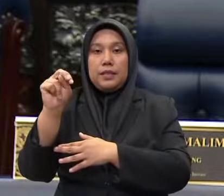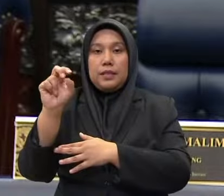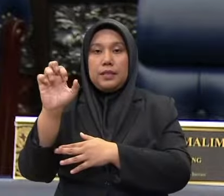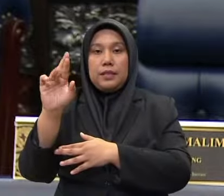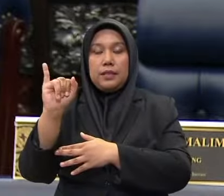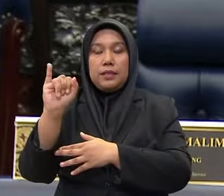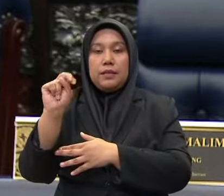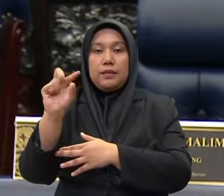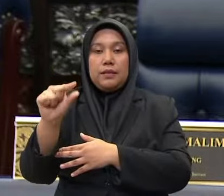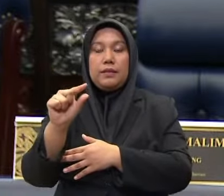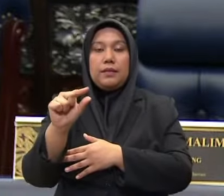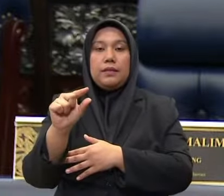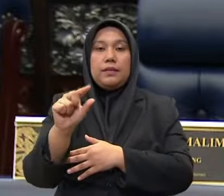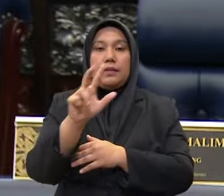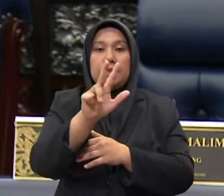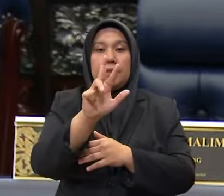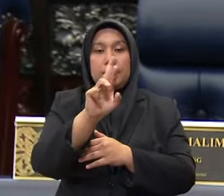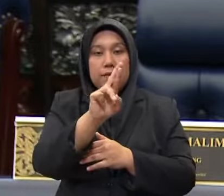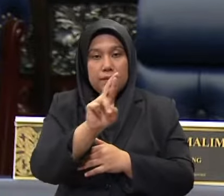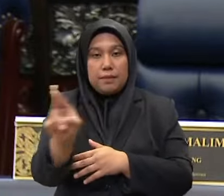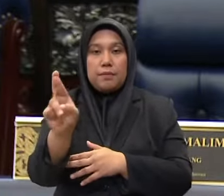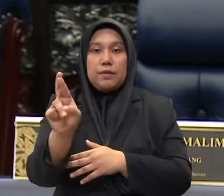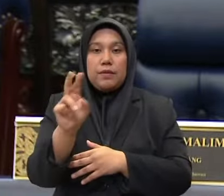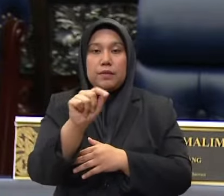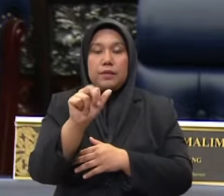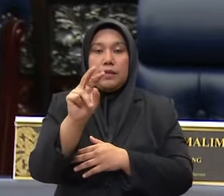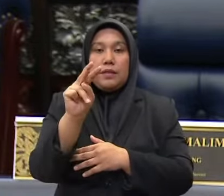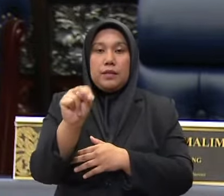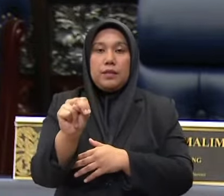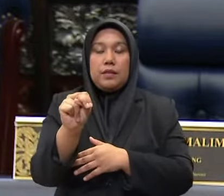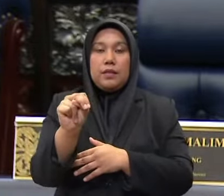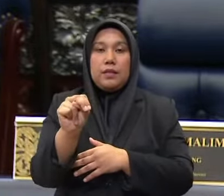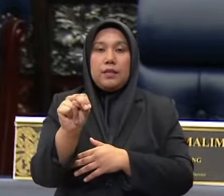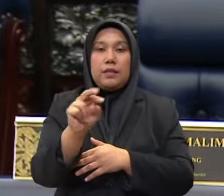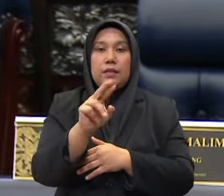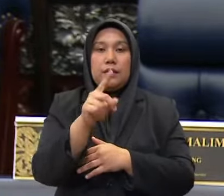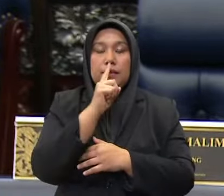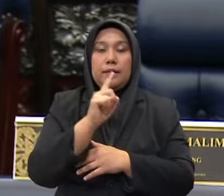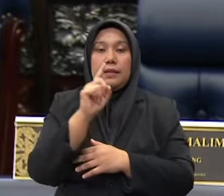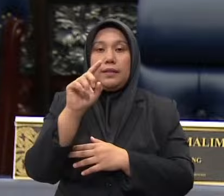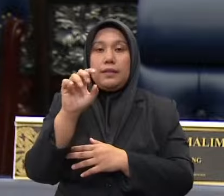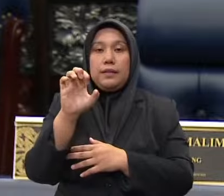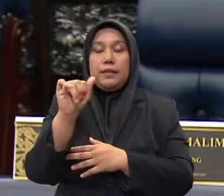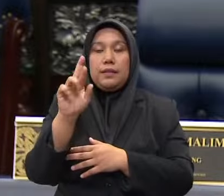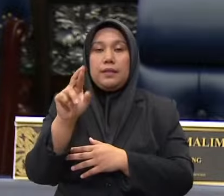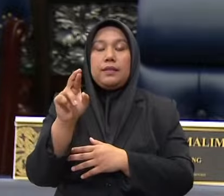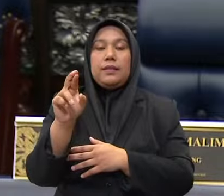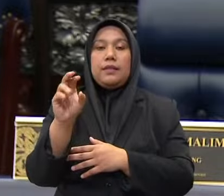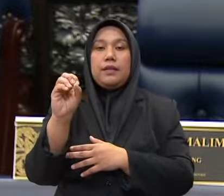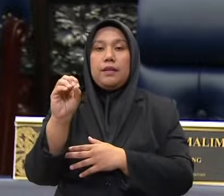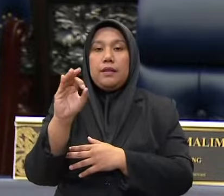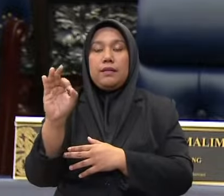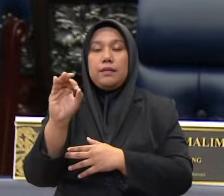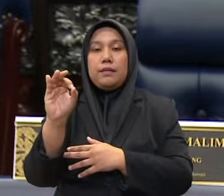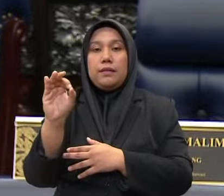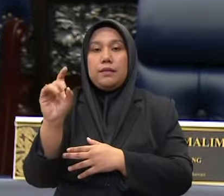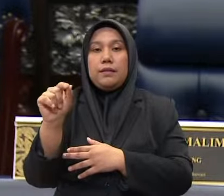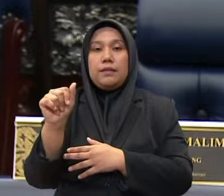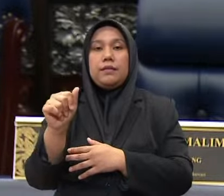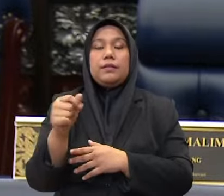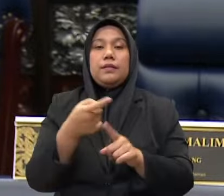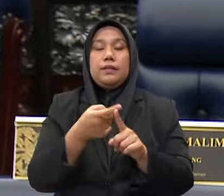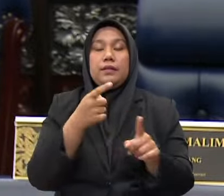sebanyak 3000 Tan rare Earth oxide ya yang dihasilkan daripada 7000 Tan rare Earth